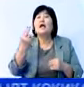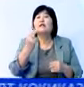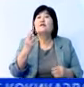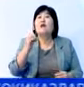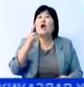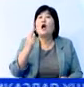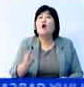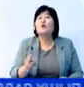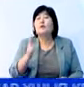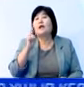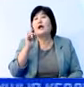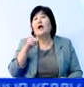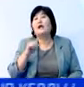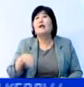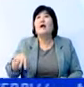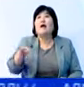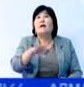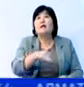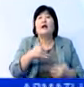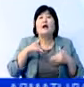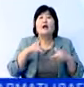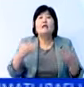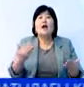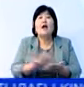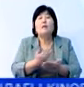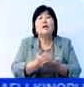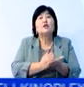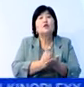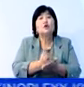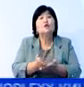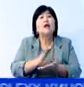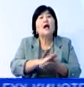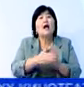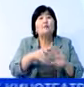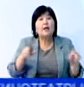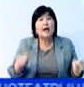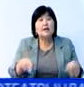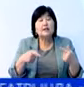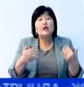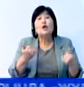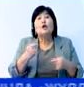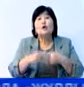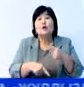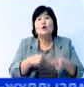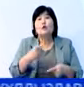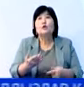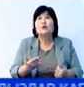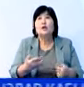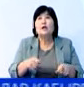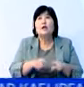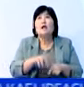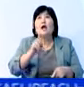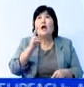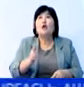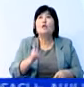әлеуметтік карталары е-халық ақпараттық жүйесінде қалыптастырылады. Сөйтіп, қалыптастырылған